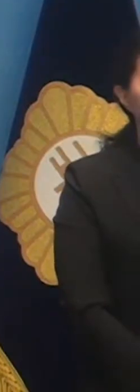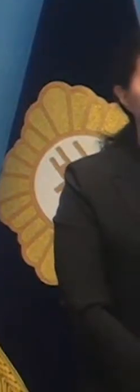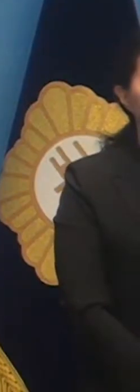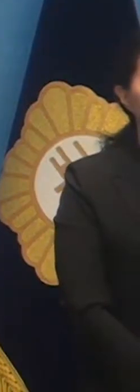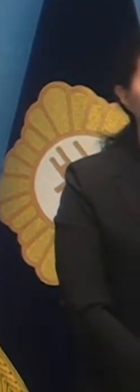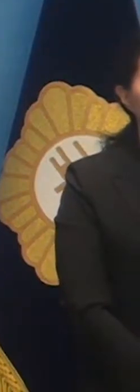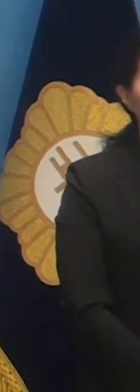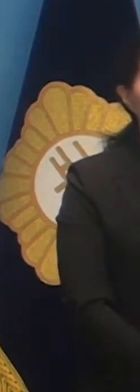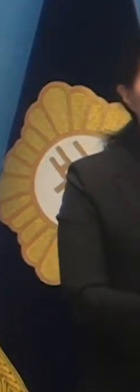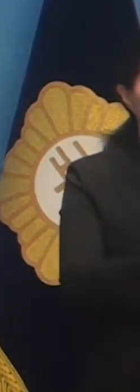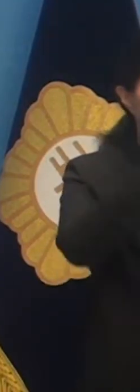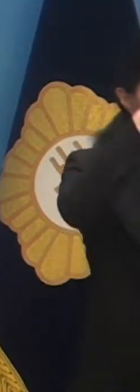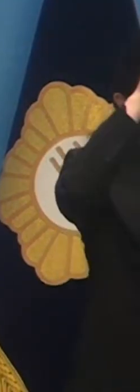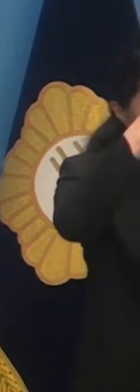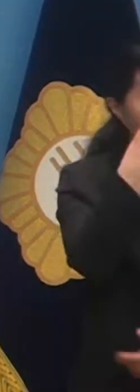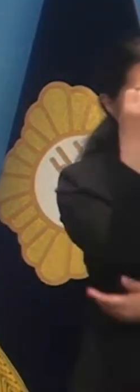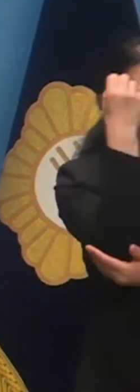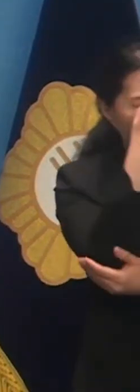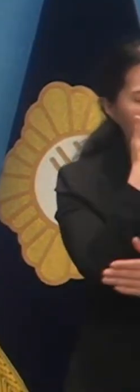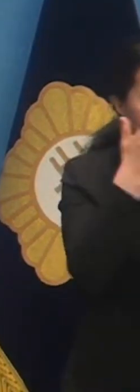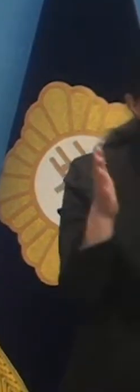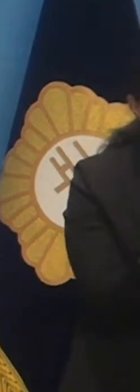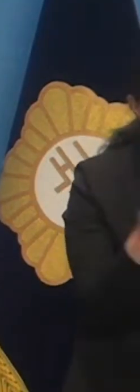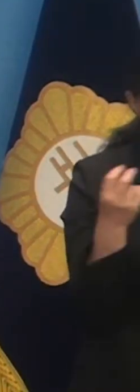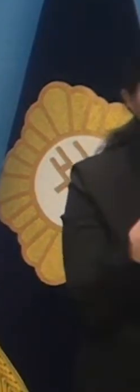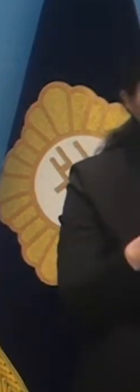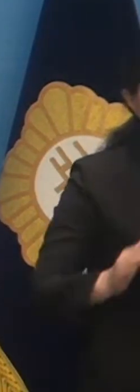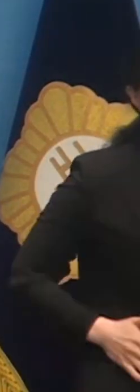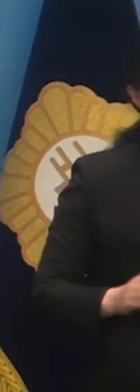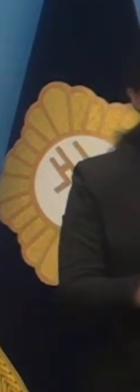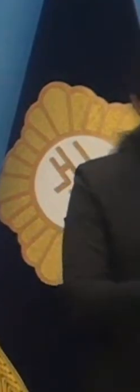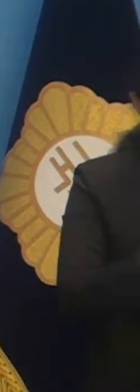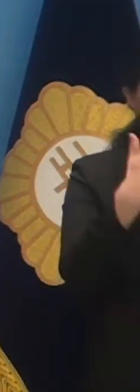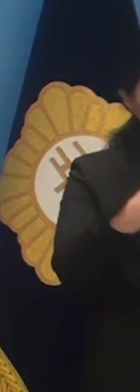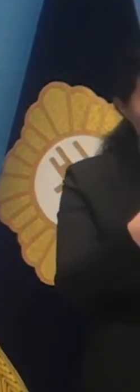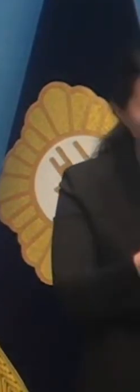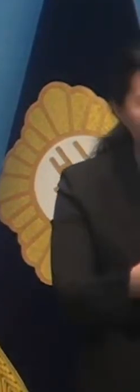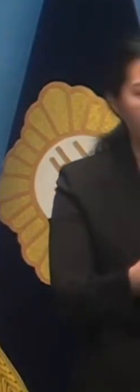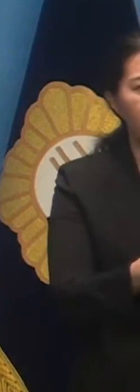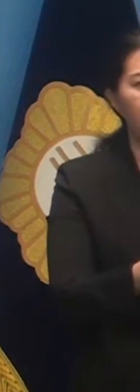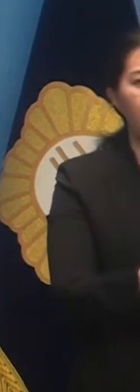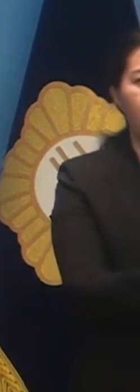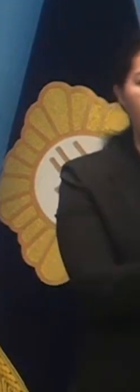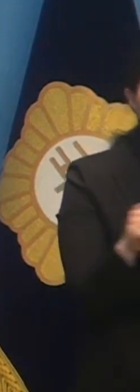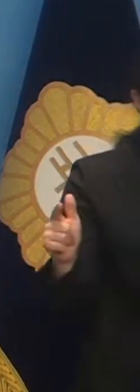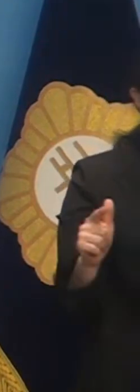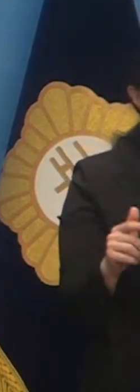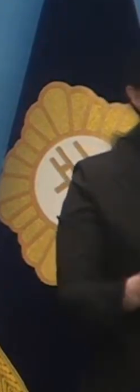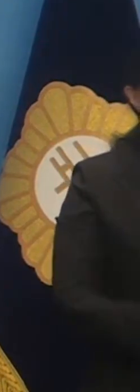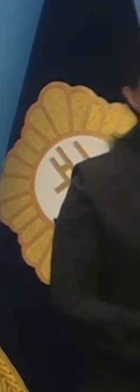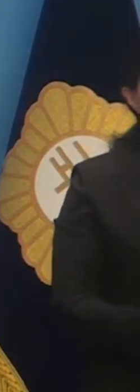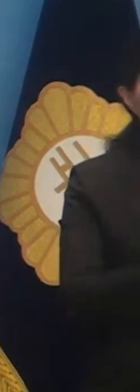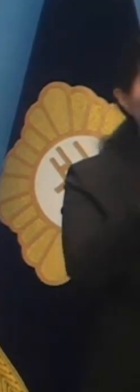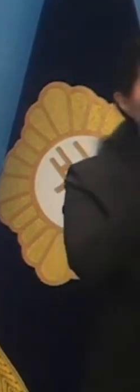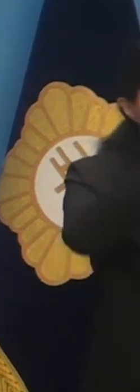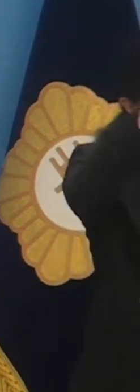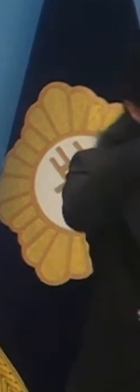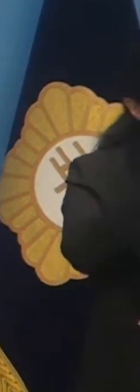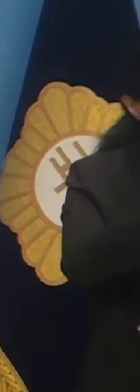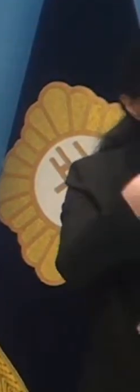채널의 검언유착 사건, 고발사주 사건, 최병 사건, 이태원 참사 등 제대로